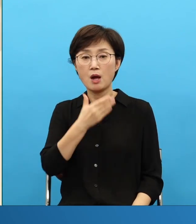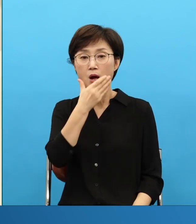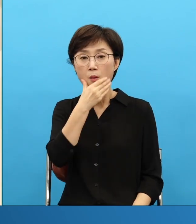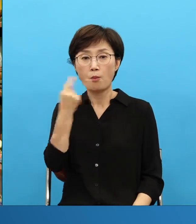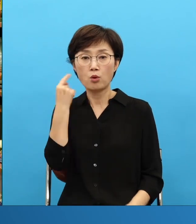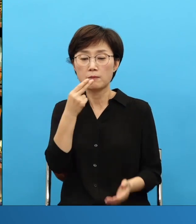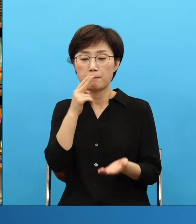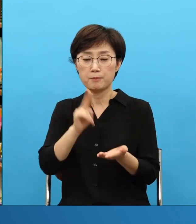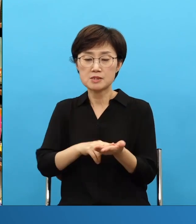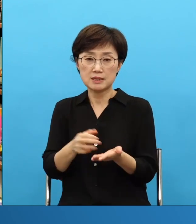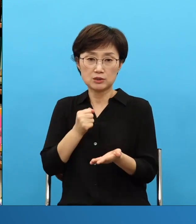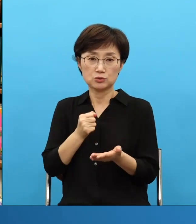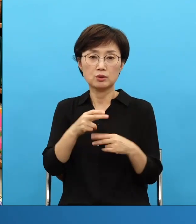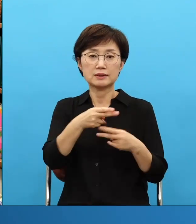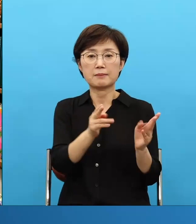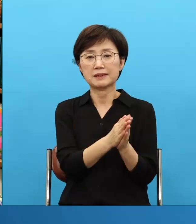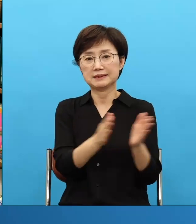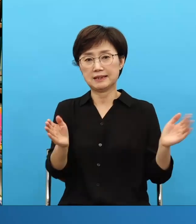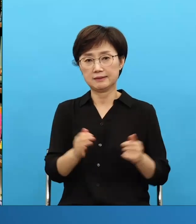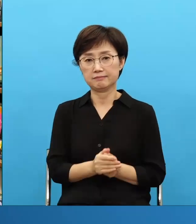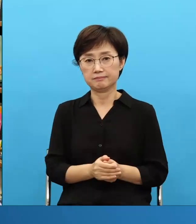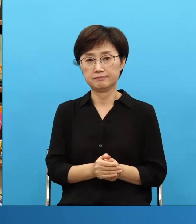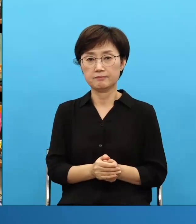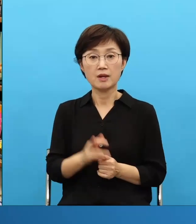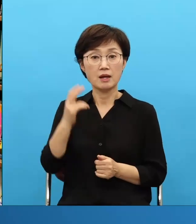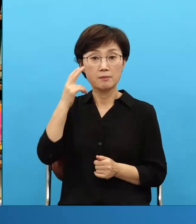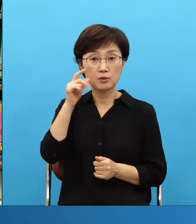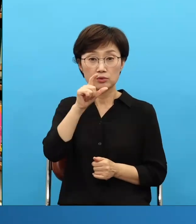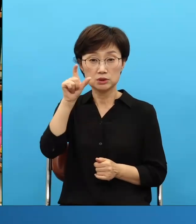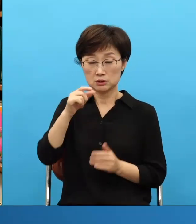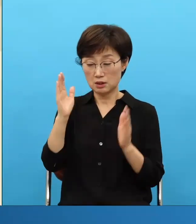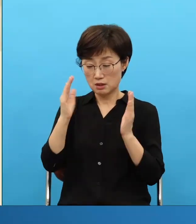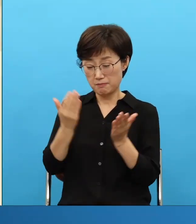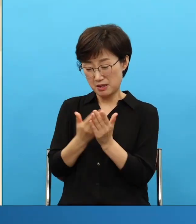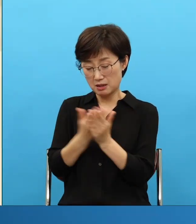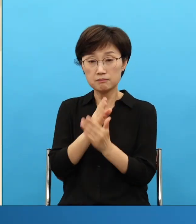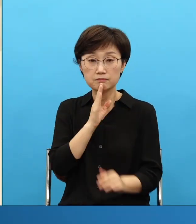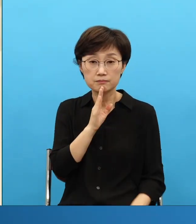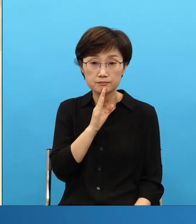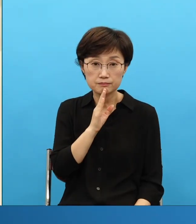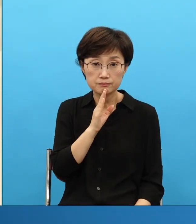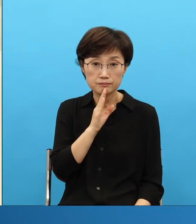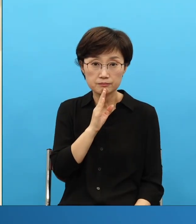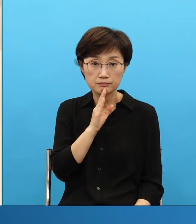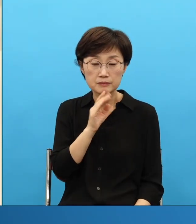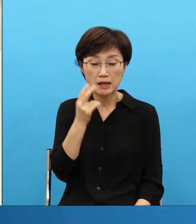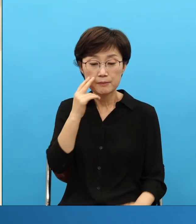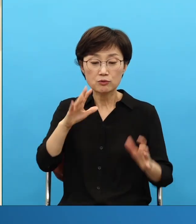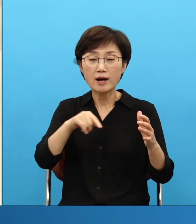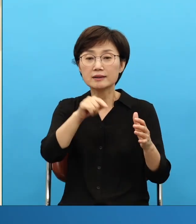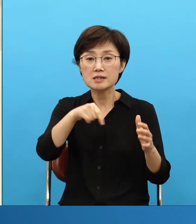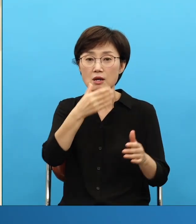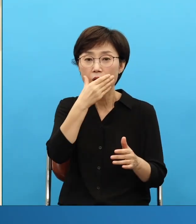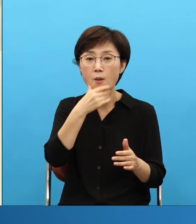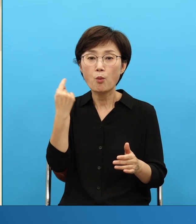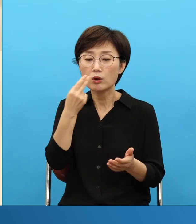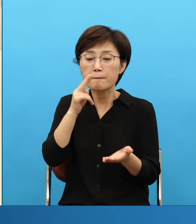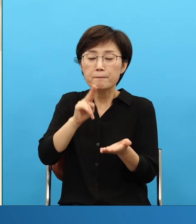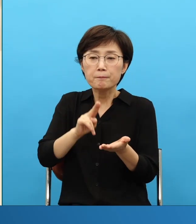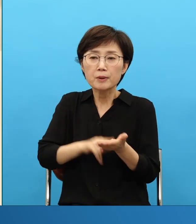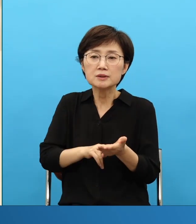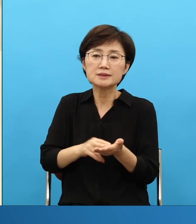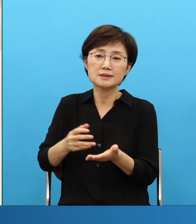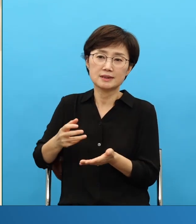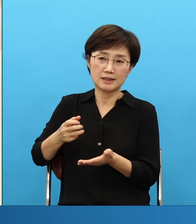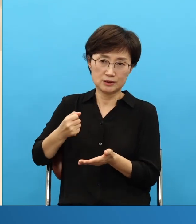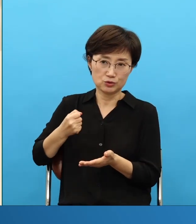됐어요. 미국이 얼마나 신학이 발달한 나라입니다. 근데 그 나라에서 그 복음편지를